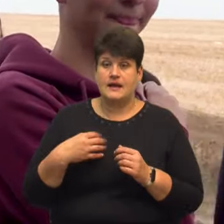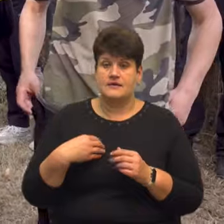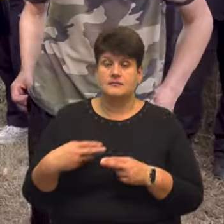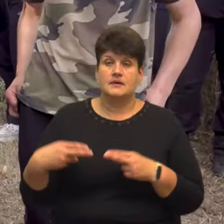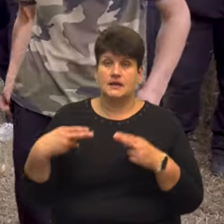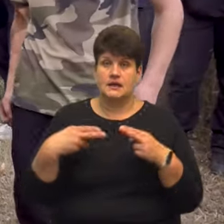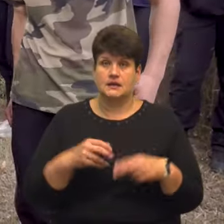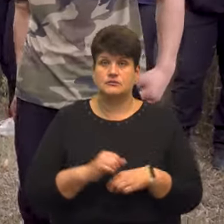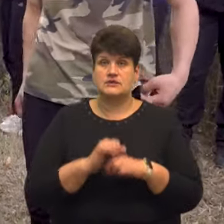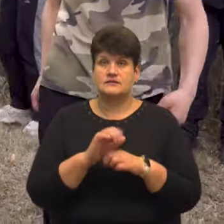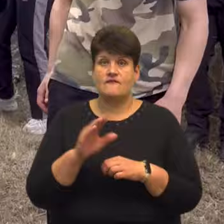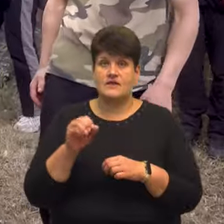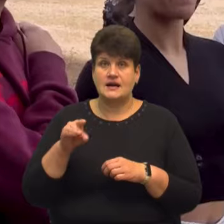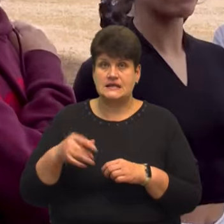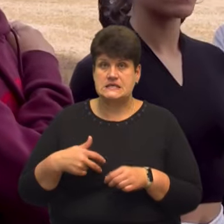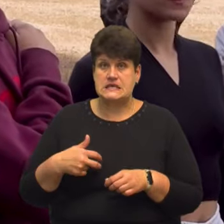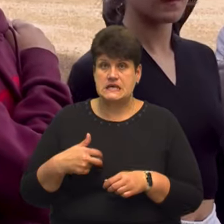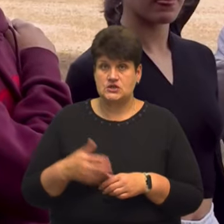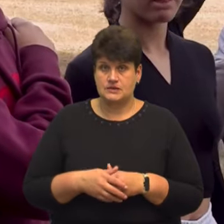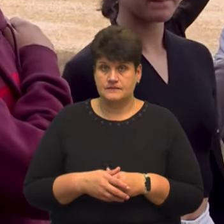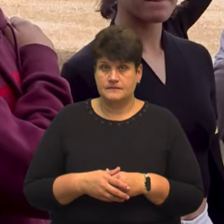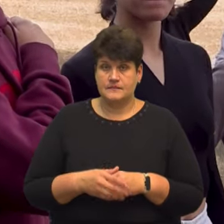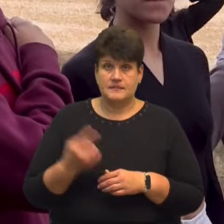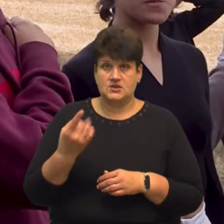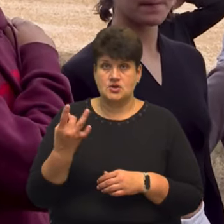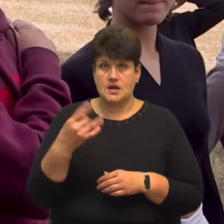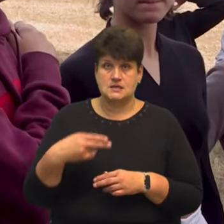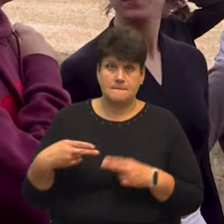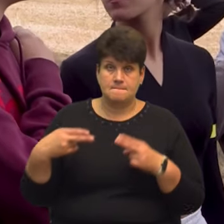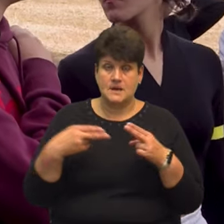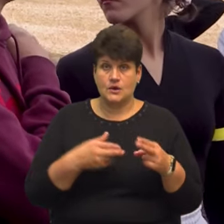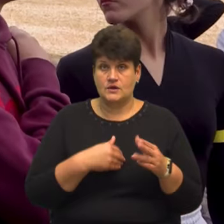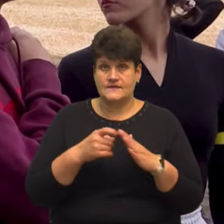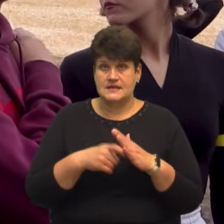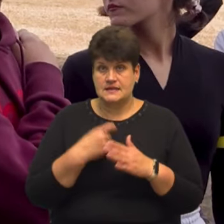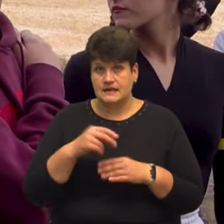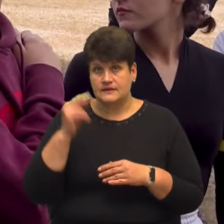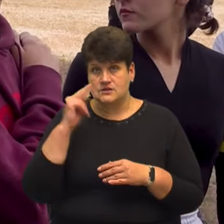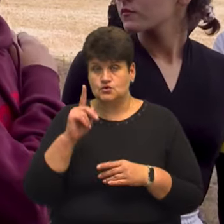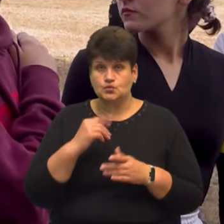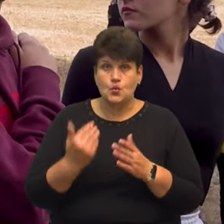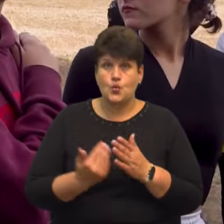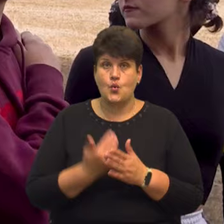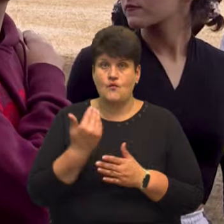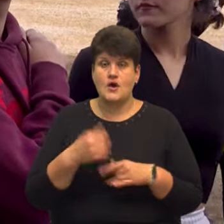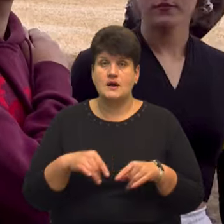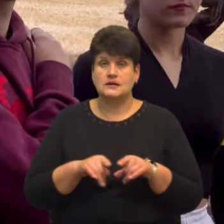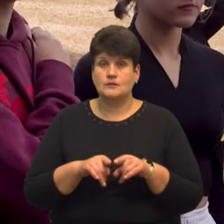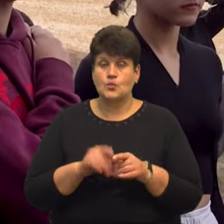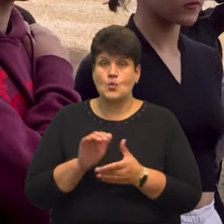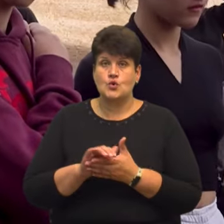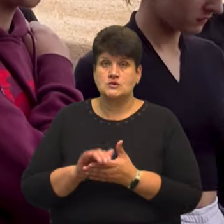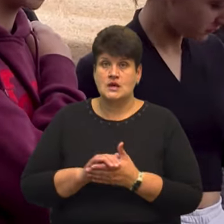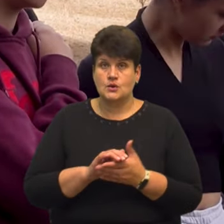Повстанська ватра із заліщиків перший раз приїхав хотів дізнатися навчитися чогось нового а так же познамося з